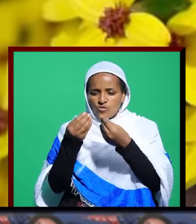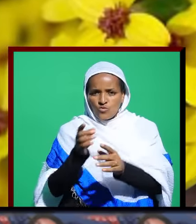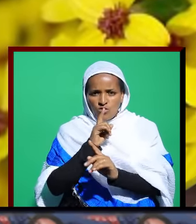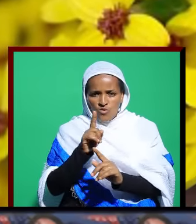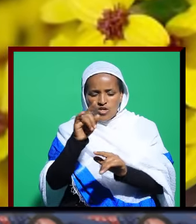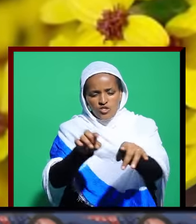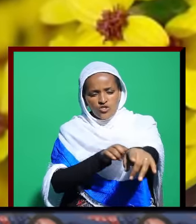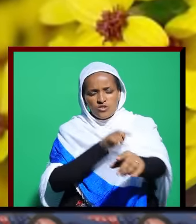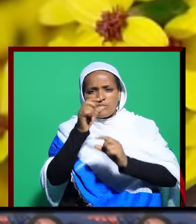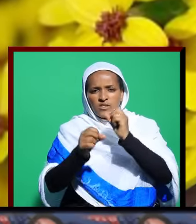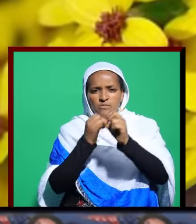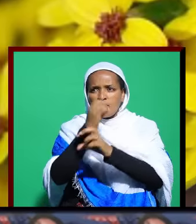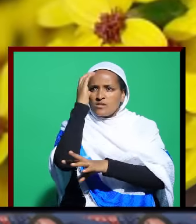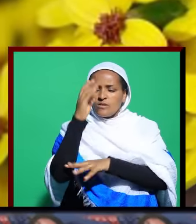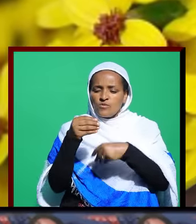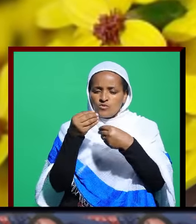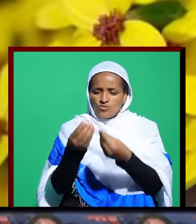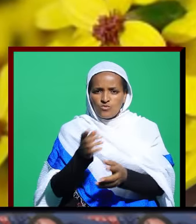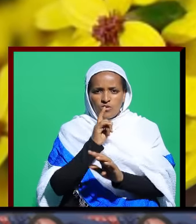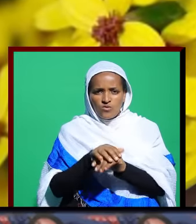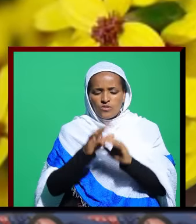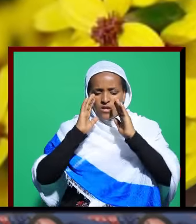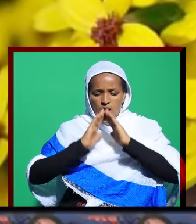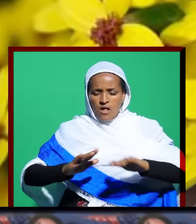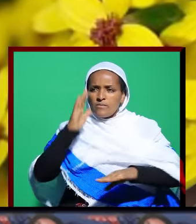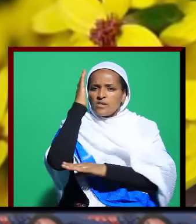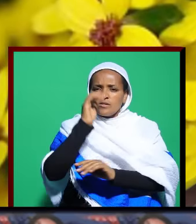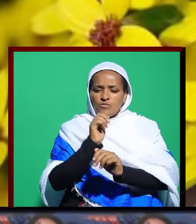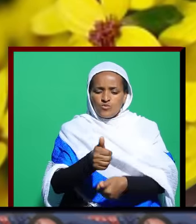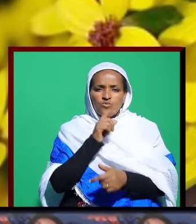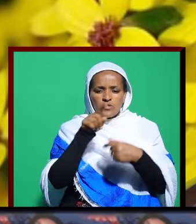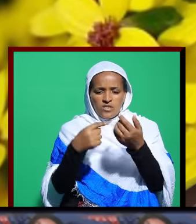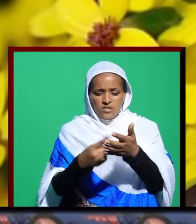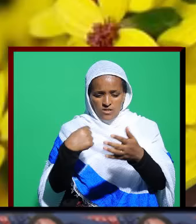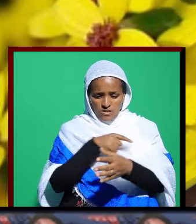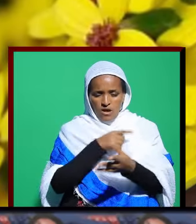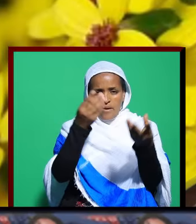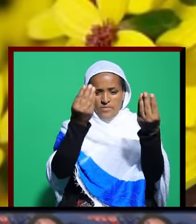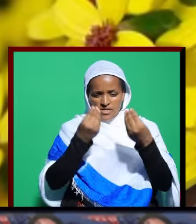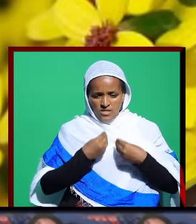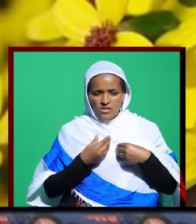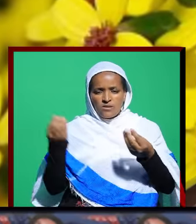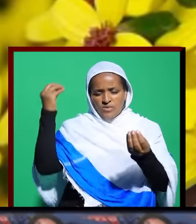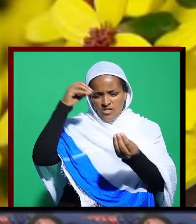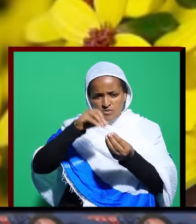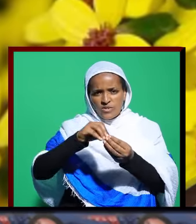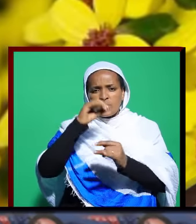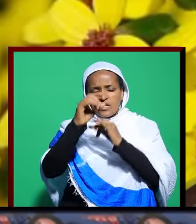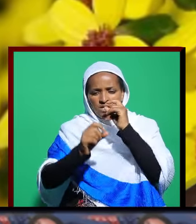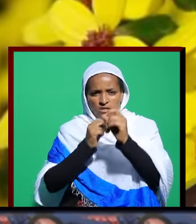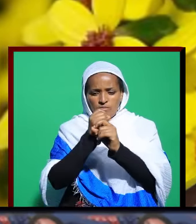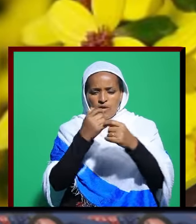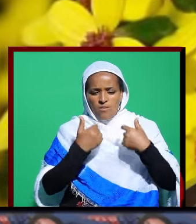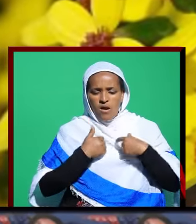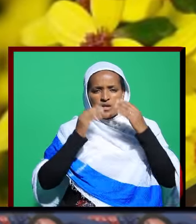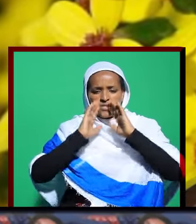የእግዚአብሔር ስጦታ ነው። ረጅም እድሜ የእግዚአብሔር ስጦታ ነው። ሰላም የእግዚአብሔር ስጦታ ነው። ስለዚህ በተሰጠን ዘመን፣ በተጨመረልን